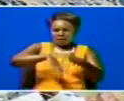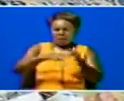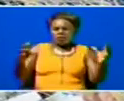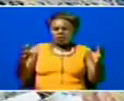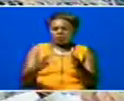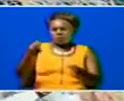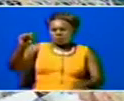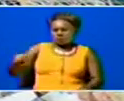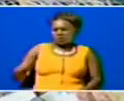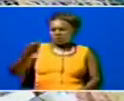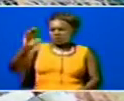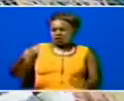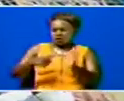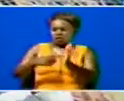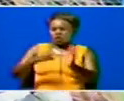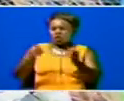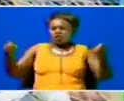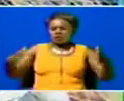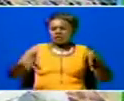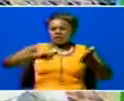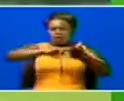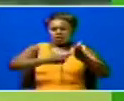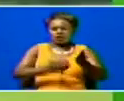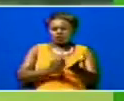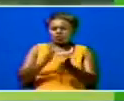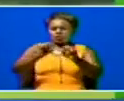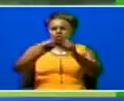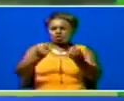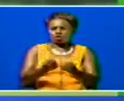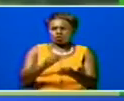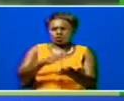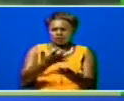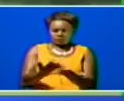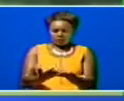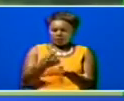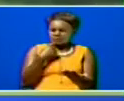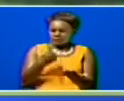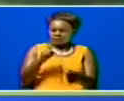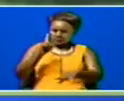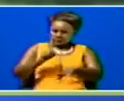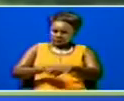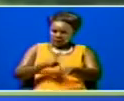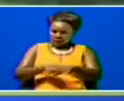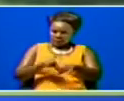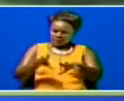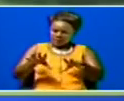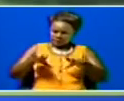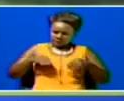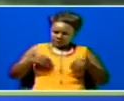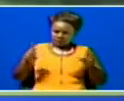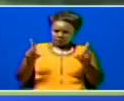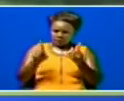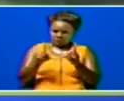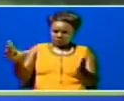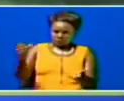Cape Town iliweka bayana kandarasi hiyo kupitia kwa mitandao yao ya kijamii. Aidha iliongezea kwamba pindi tu atakapopokea cheti cha